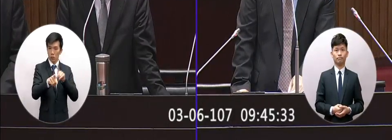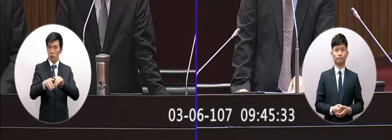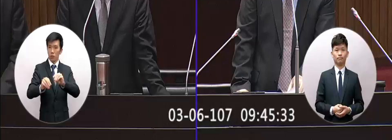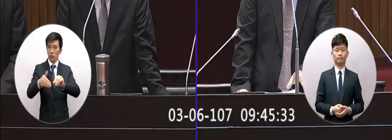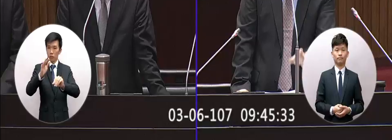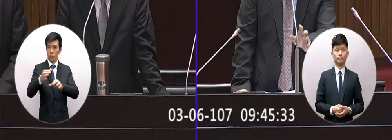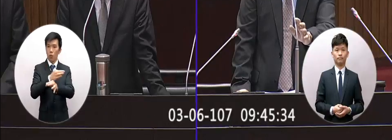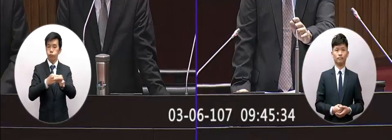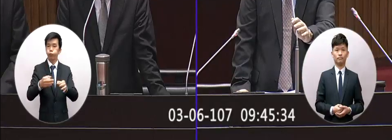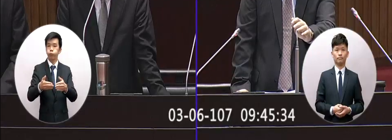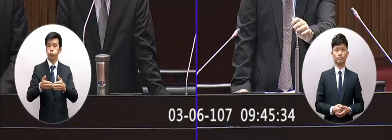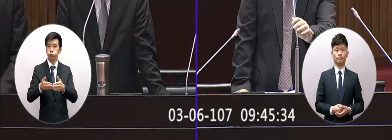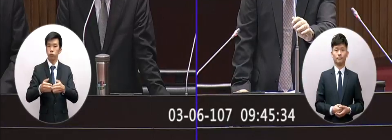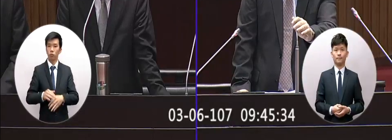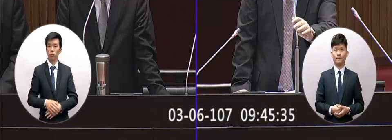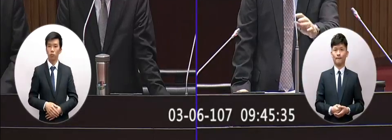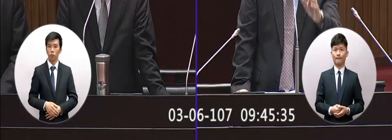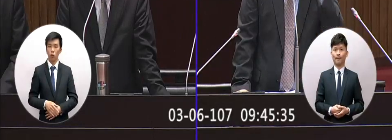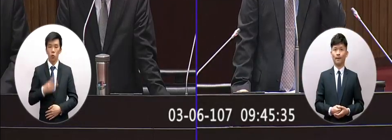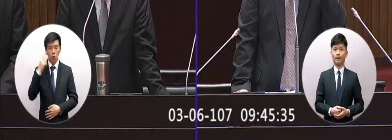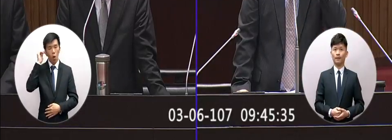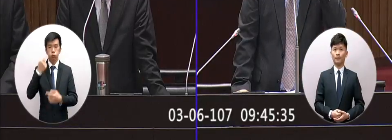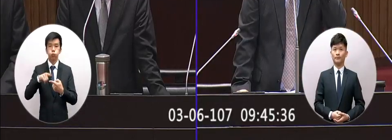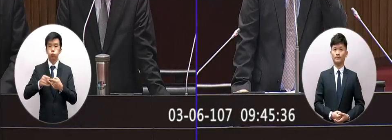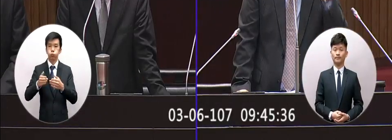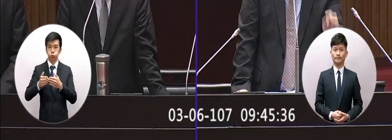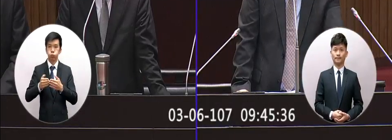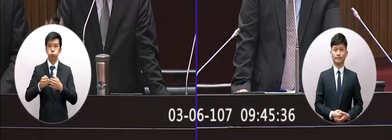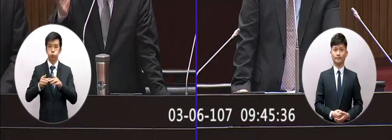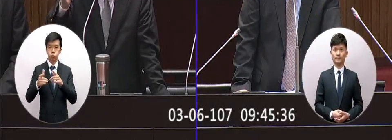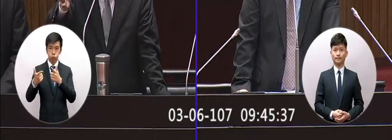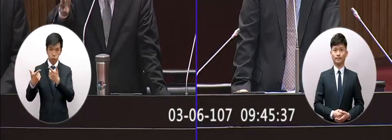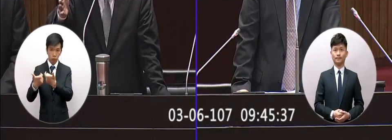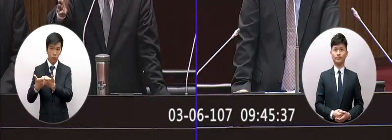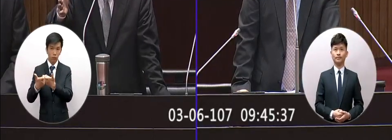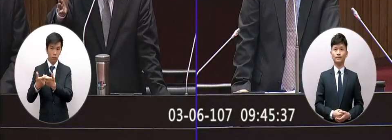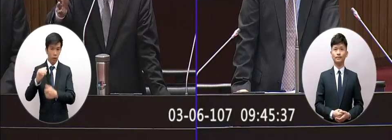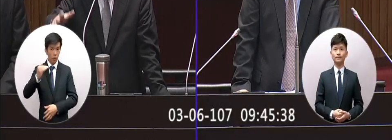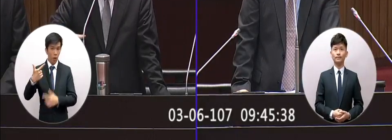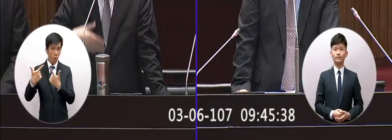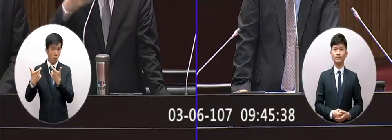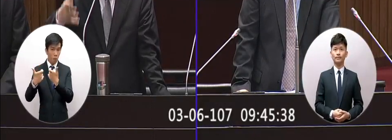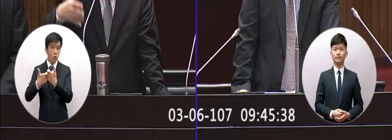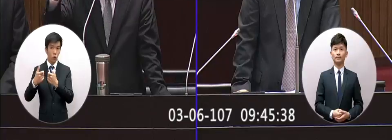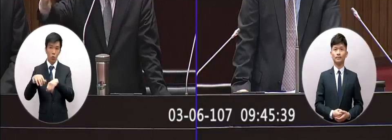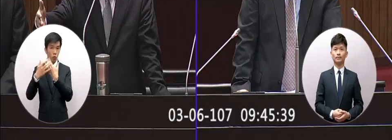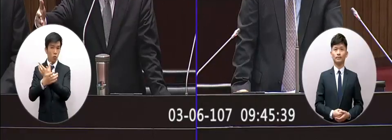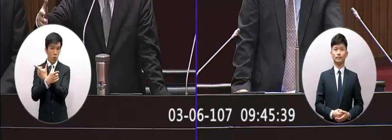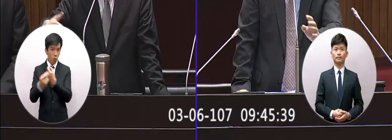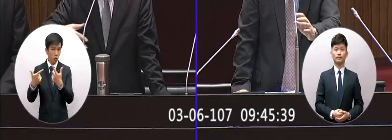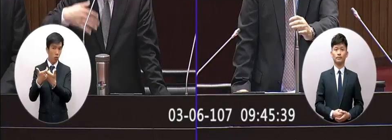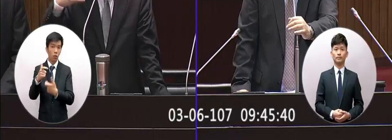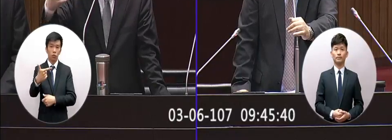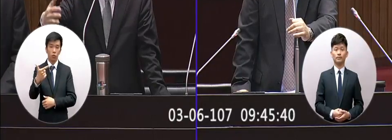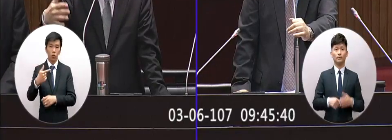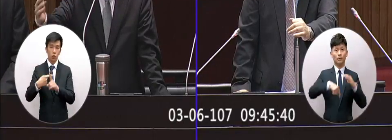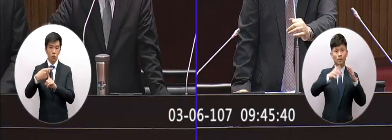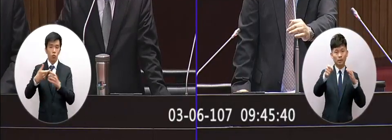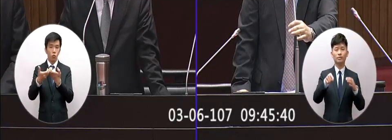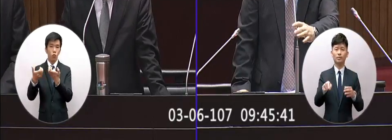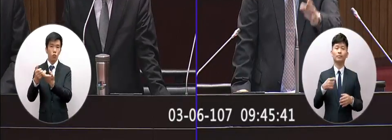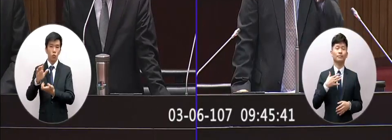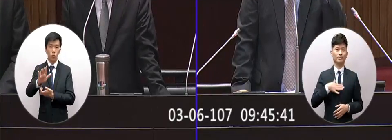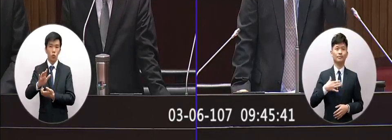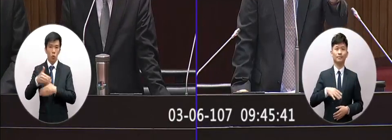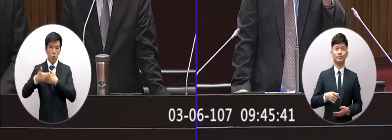求，其实都应该要配合。那但是配合呢，也要有一个程度了哈，不是说一提出来就那个，那可能还有